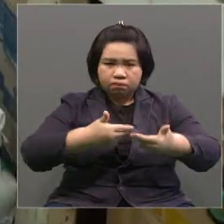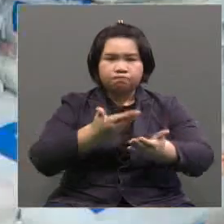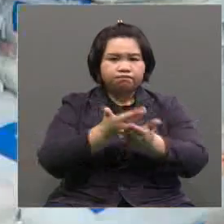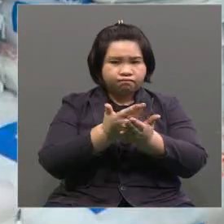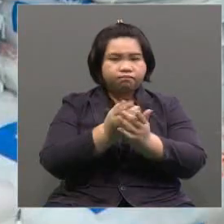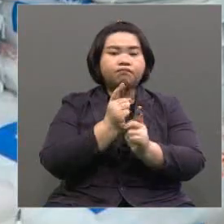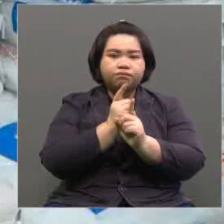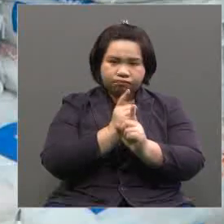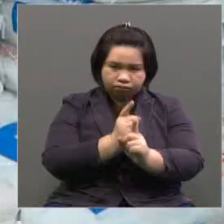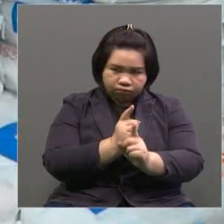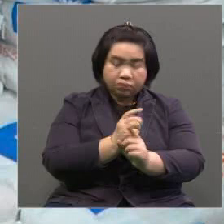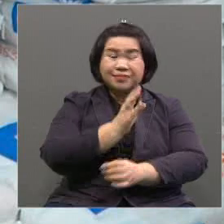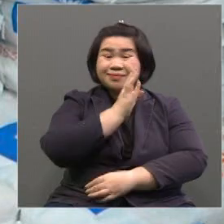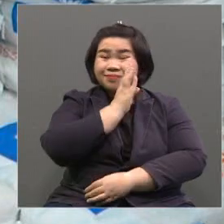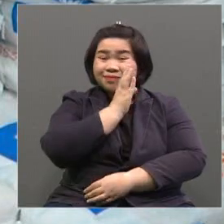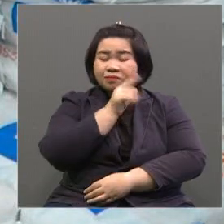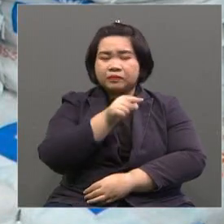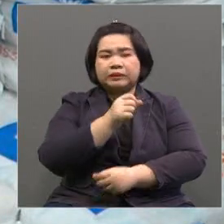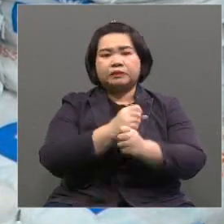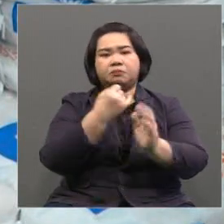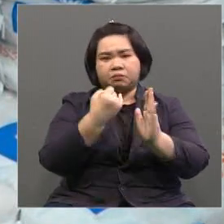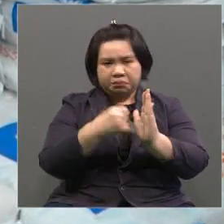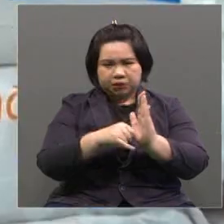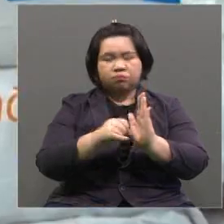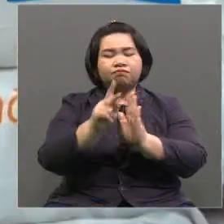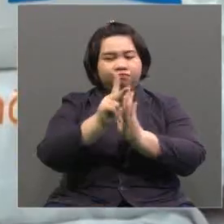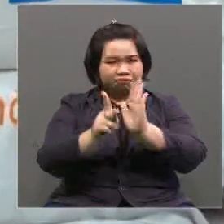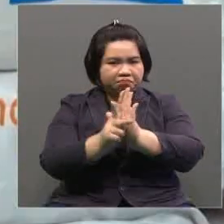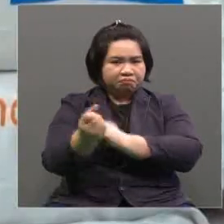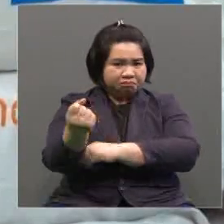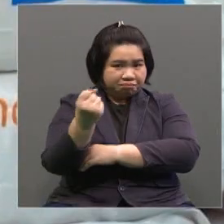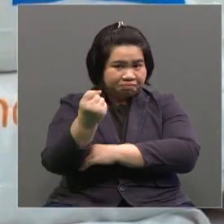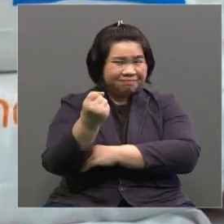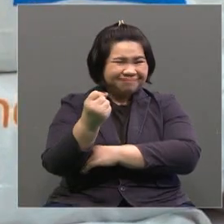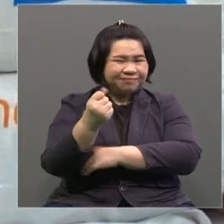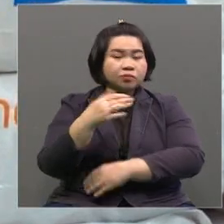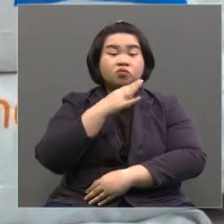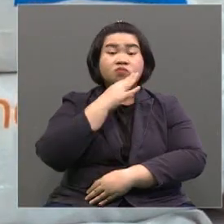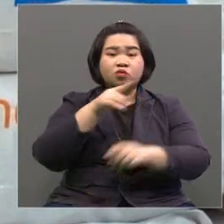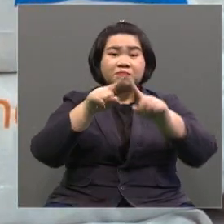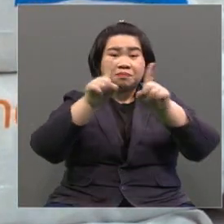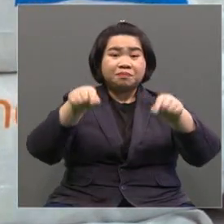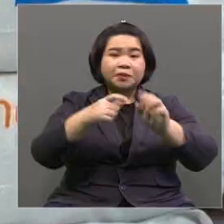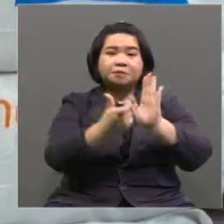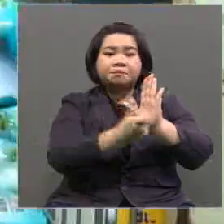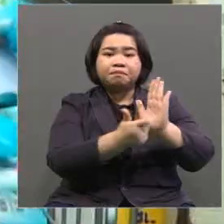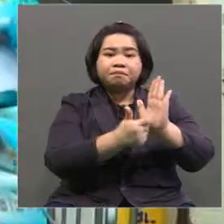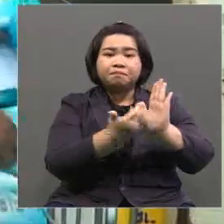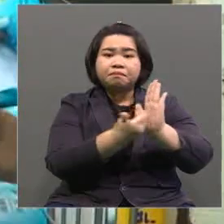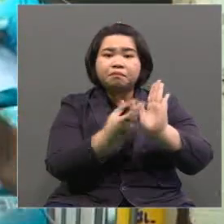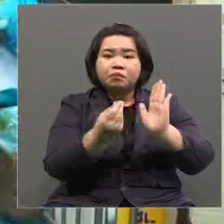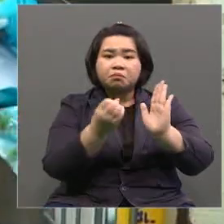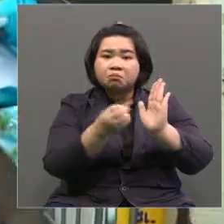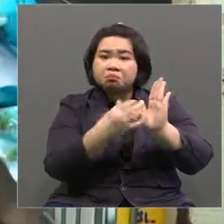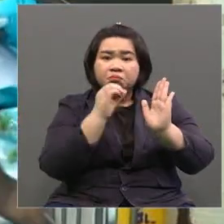มายค่ะหากพบการกระทำความผิดเนี่ยจะดำเนินการอย่างเคร่งครัดอย่างกรณีที่ไม่ปิดป้ายแสดงราคาเนี่ยมีโทษปรับไ